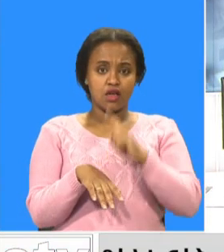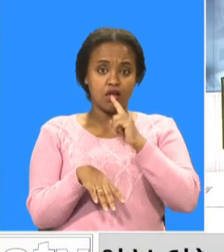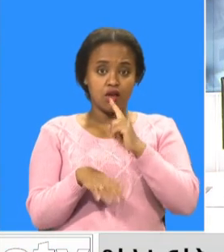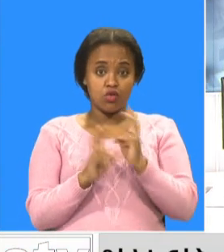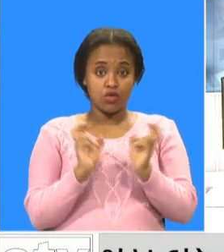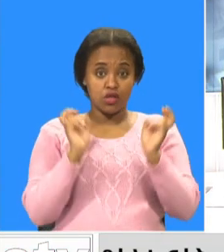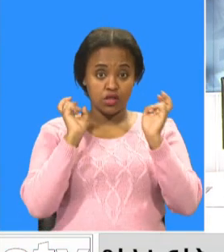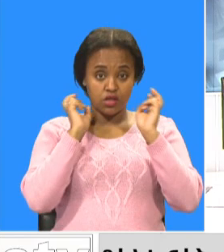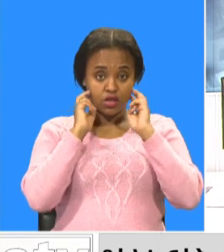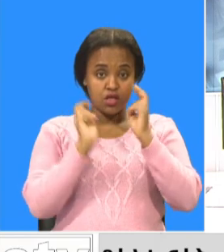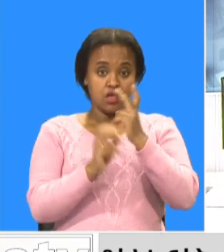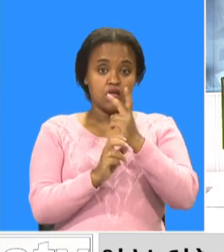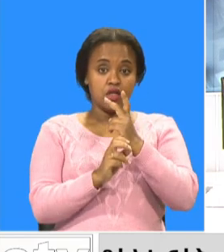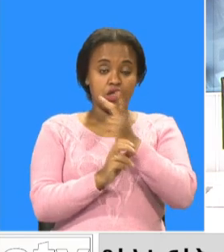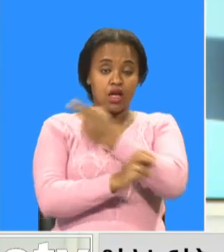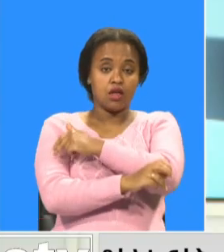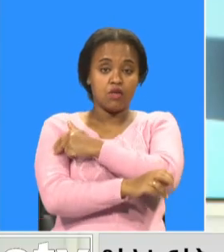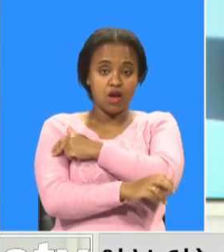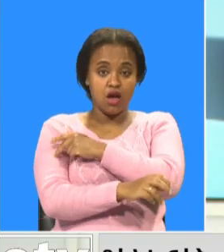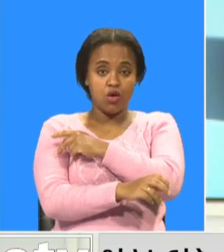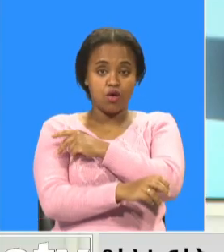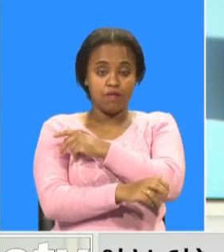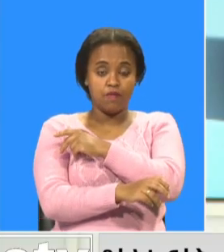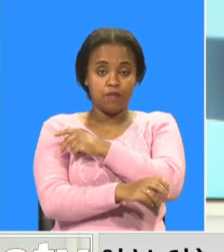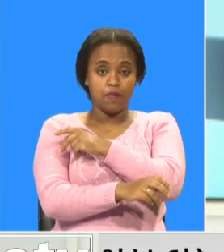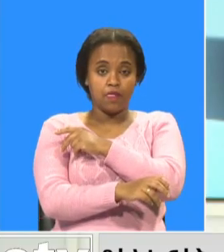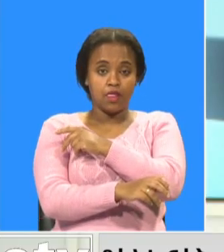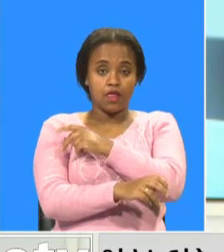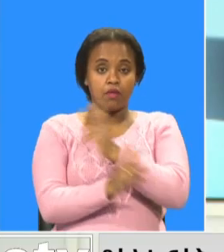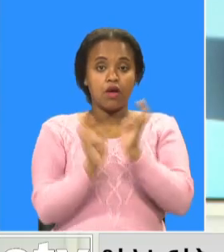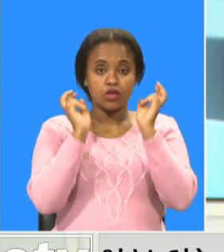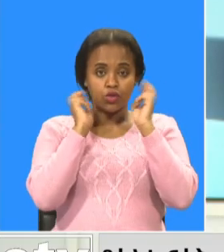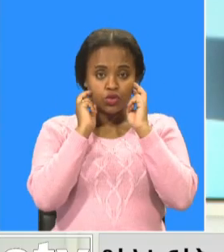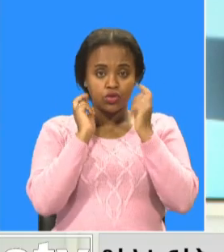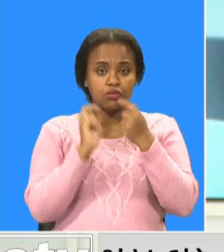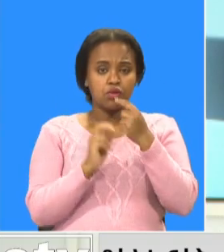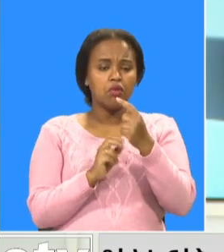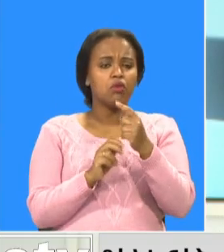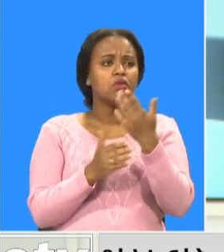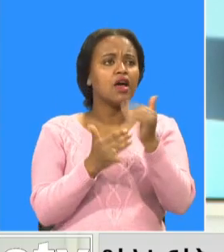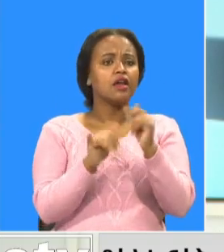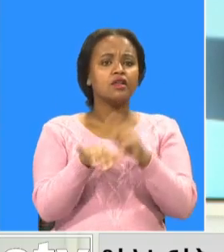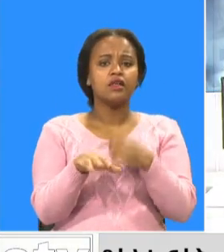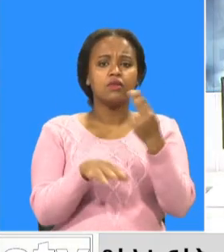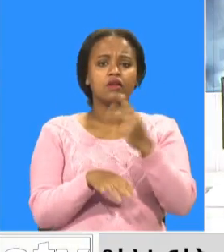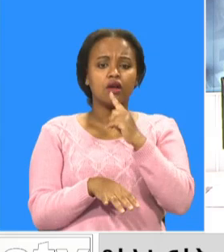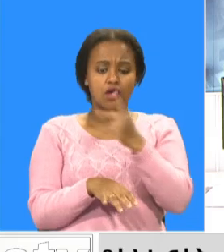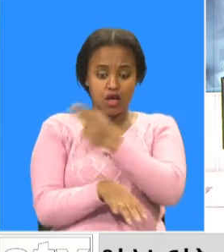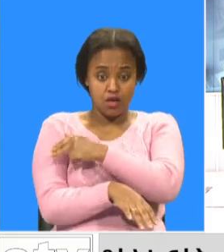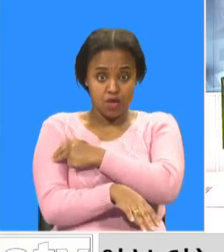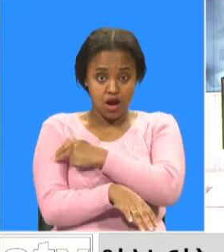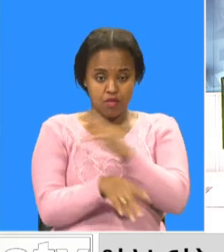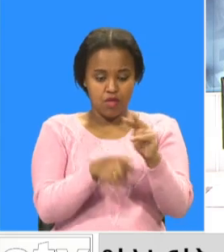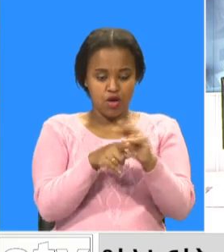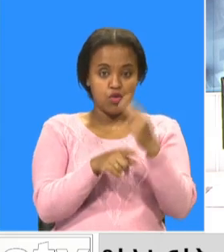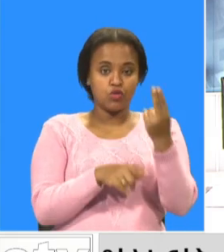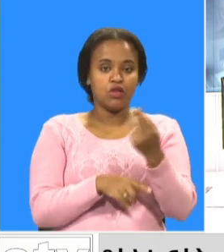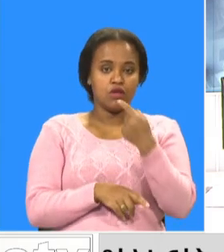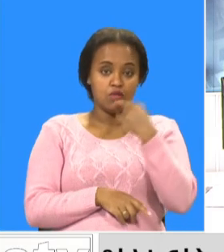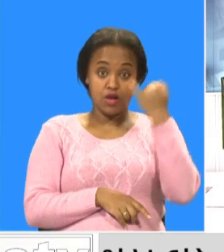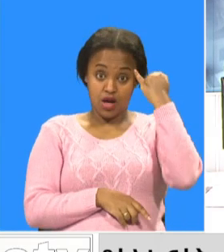የሚባሉት ማስኮች ምን ያህል ሰዓት ብንጠቀማቸው ነው የሚመከረው? በአብዛኛው ቀደም ሲል የተባለው የህክምና ባለሙያዎች ቢጠቀሙት የሚል ሀሳብ ተነስቶ